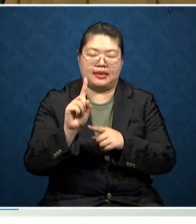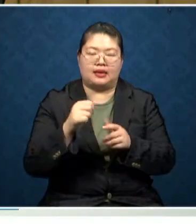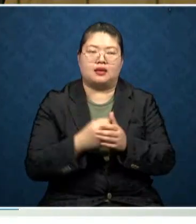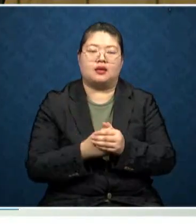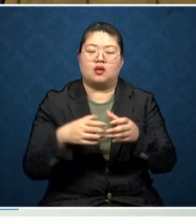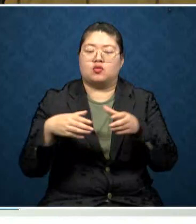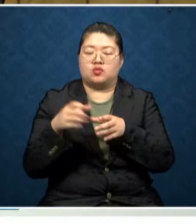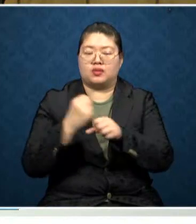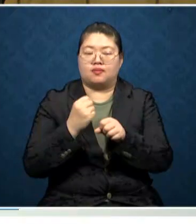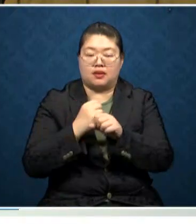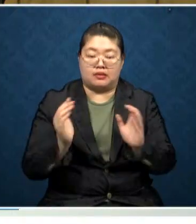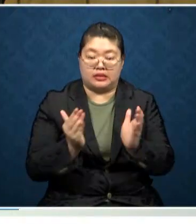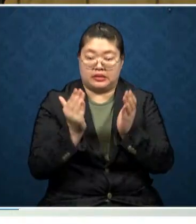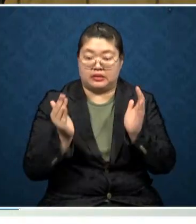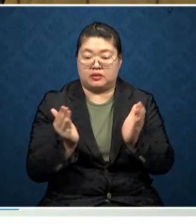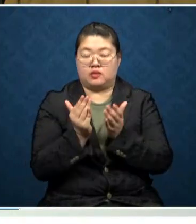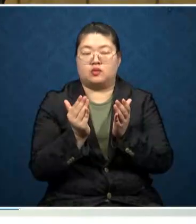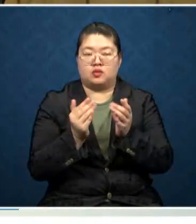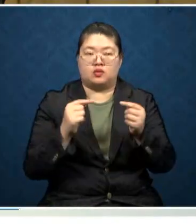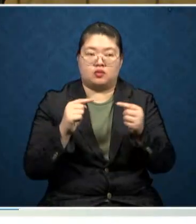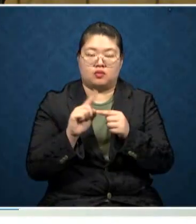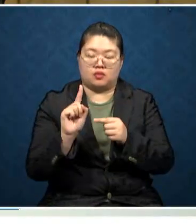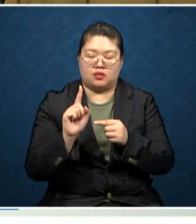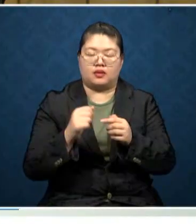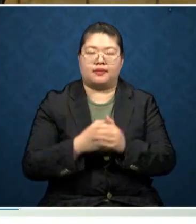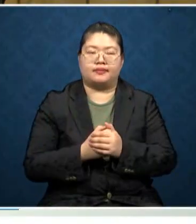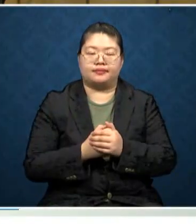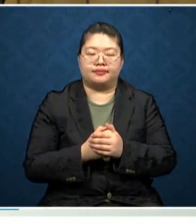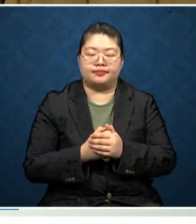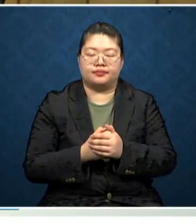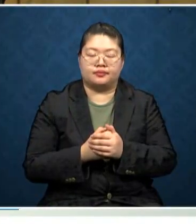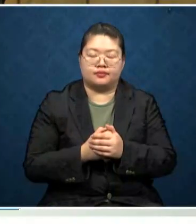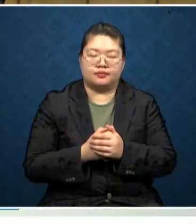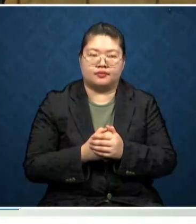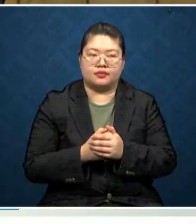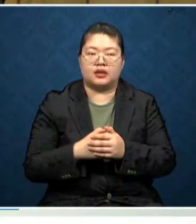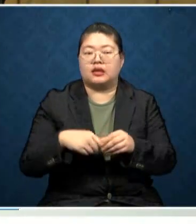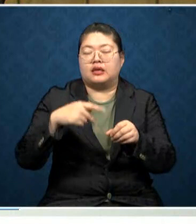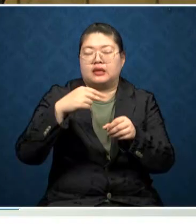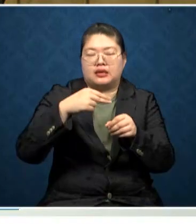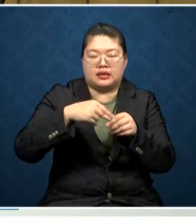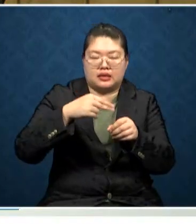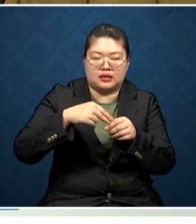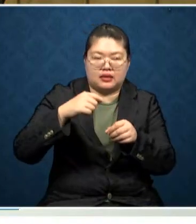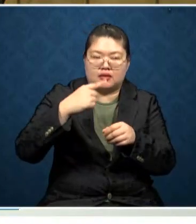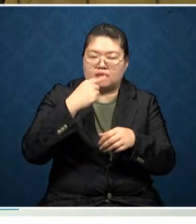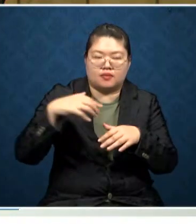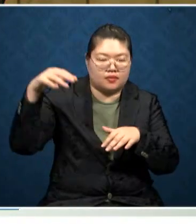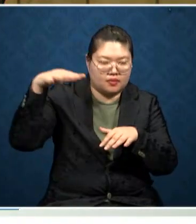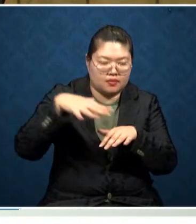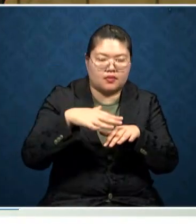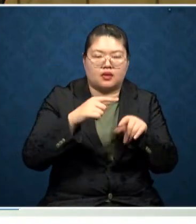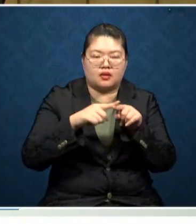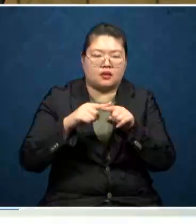เสริมและสนับสนุนประกอบด้วยองค์การบริหารจัดการแก๊สเรือนกระจกองค์การ